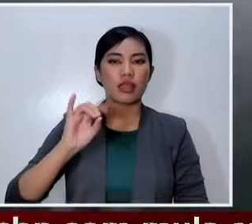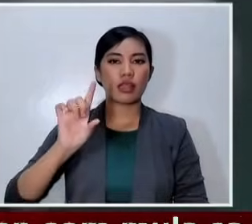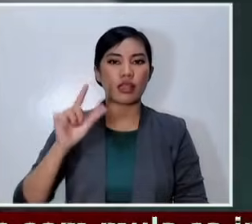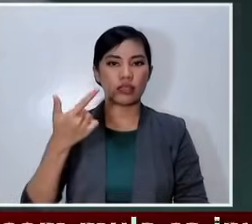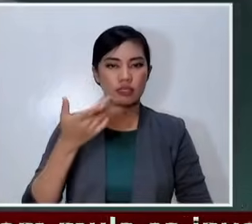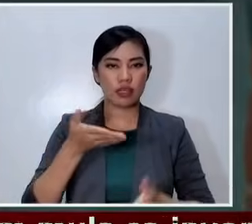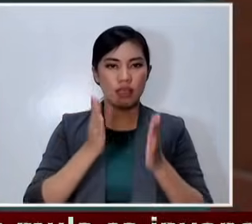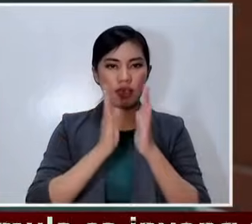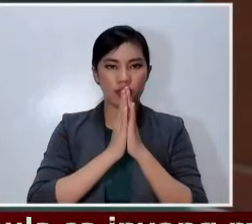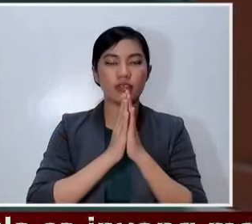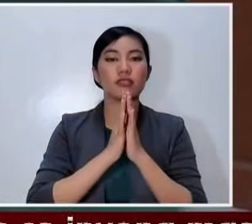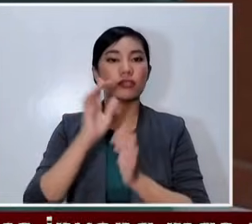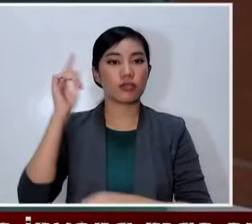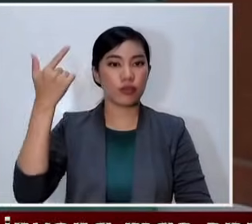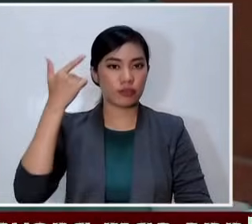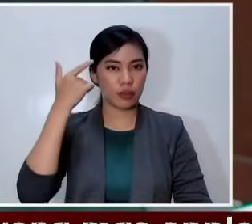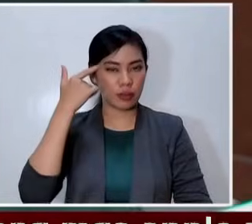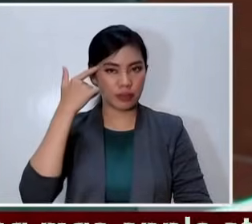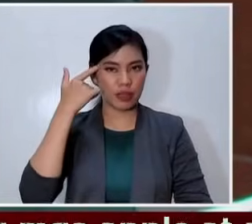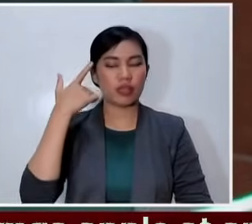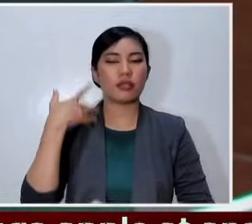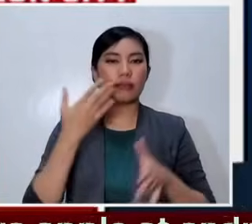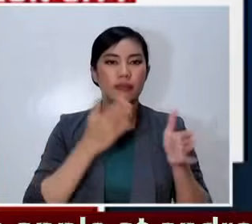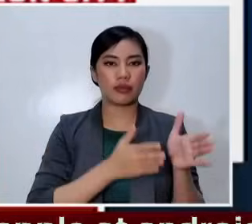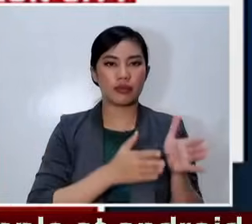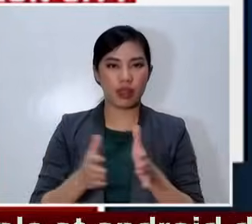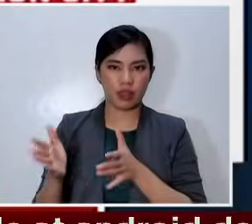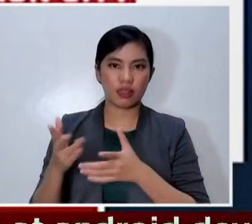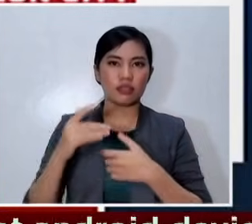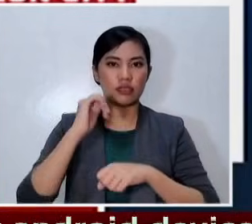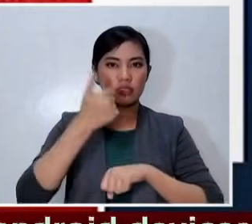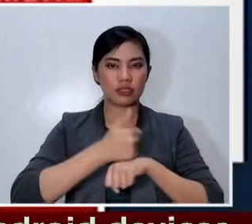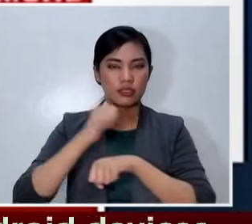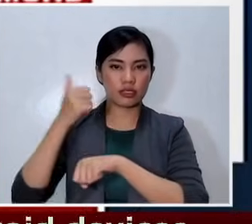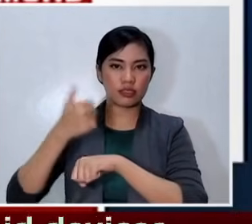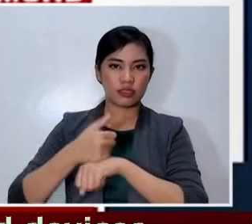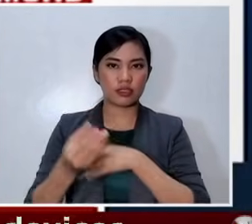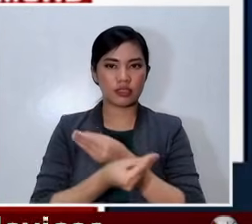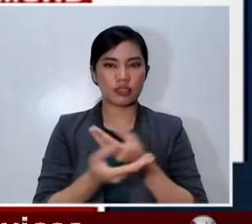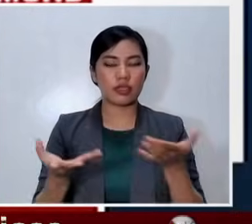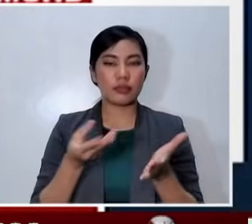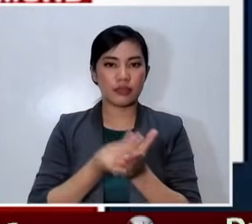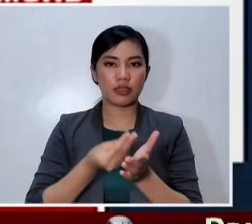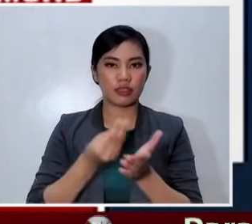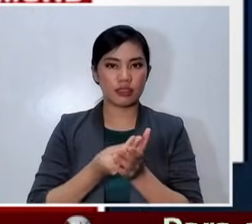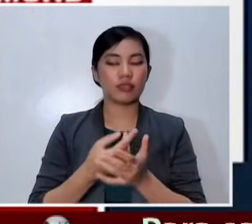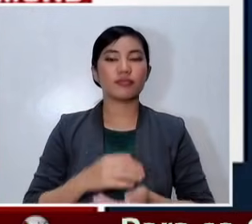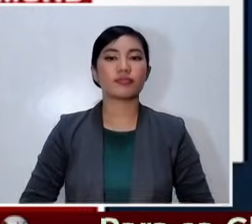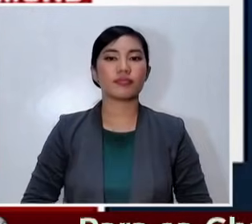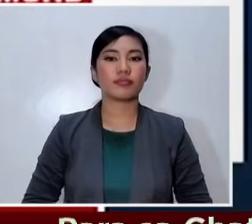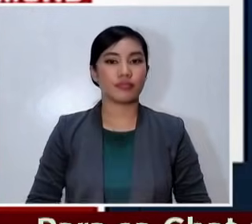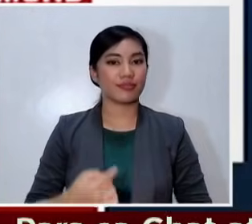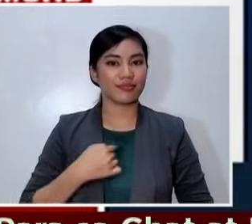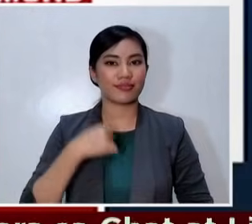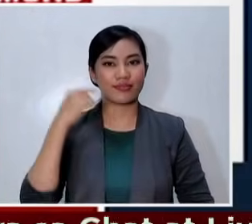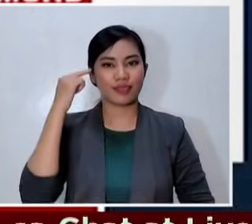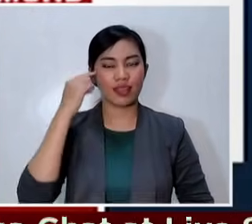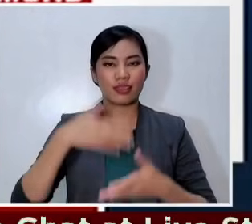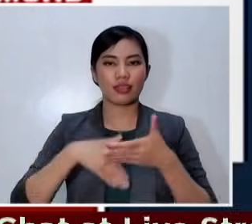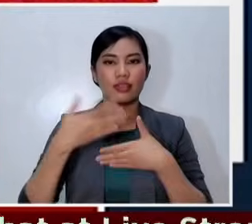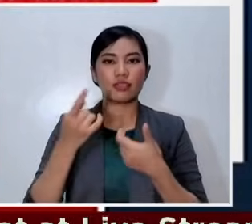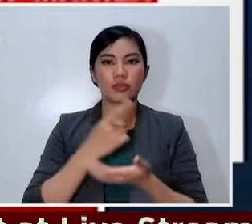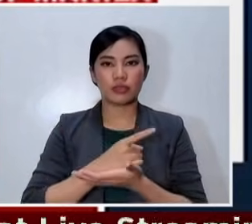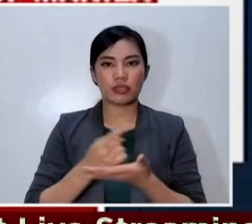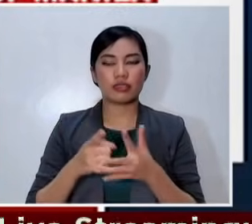para ma-set up ang pamamahagi ng pera. I am confident na sa susunod na linggo ay masisimulan na po ang pamabigay ng